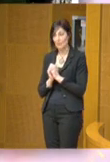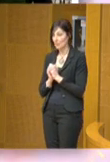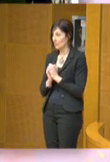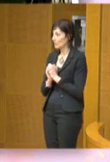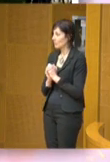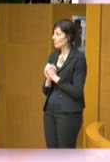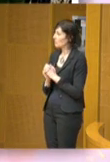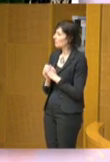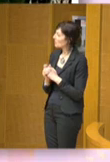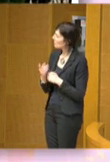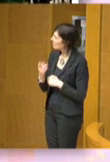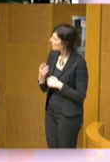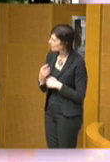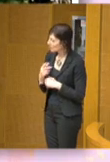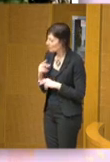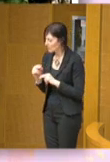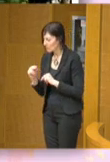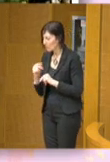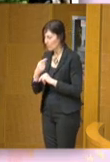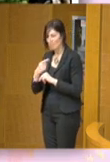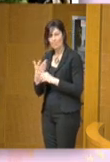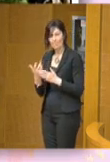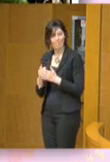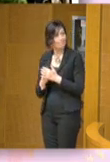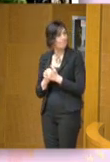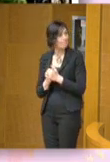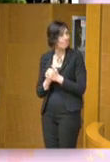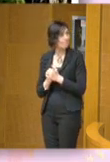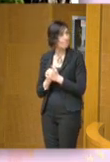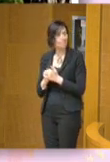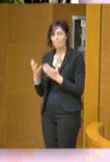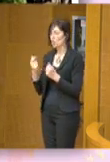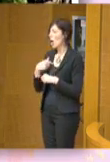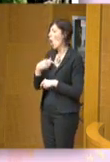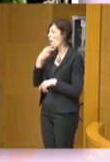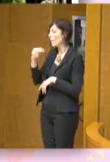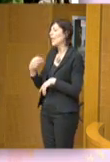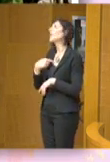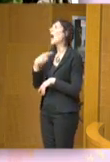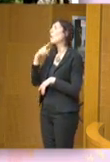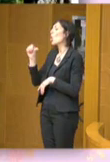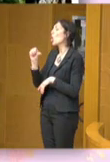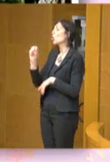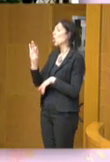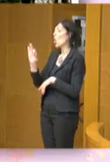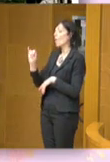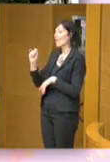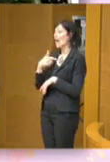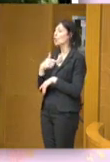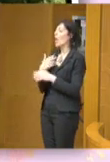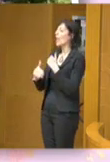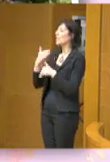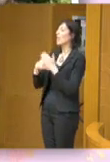Ciao, mi parli un po' di te e mi dici cosa ne pensi della Convenzione ONU? Ciao, mi chiamo Sofia e sono una bambina con una